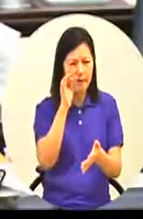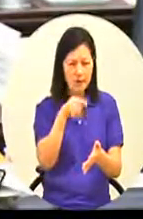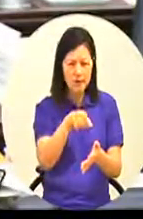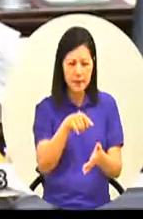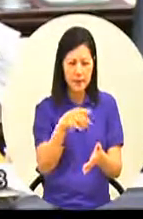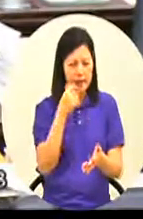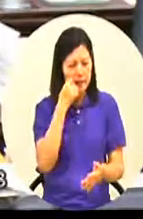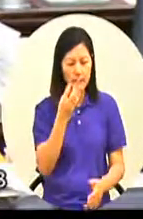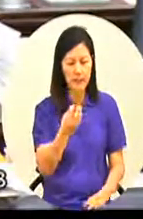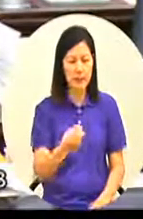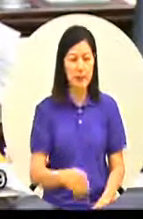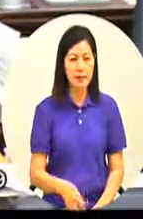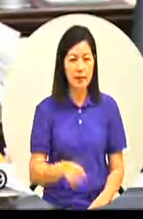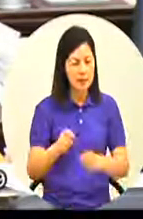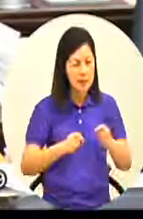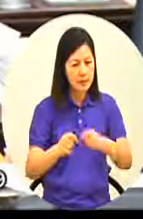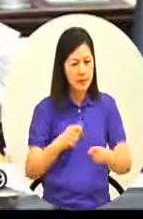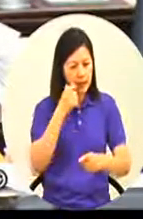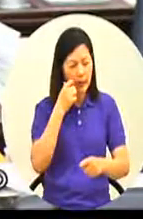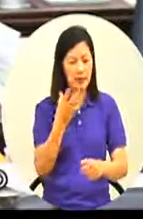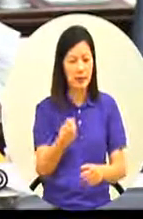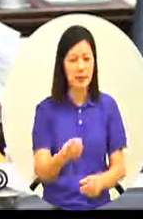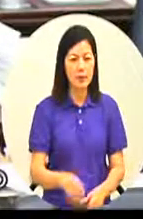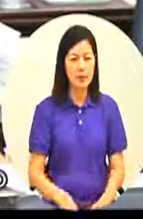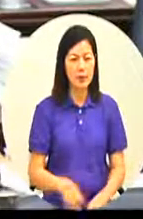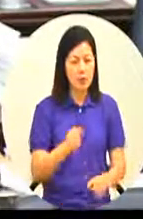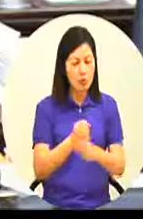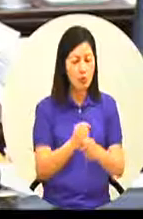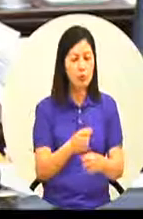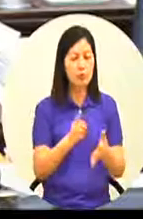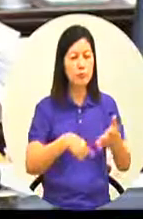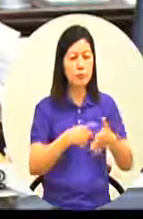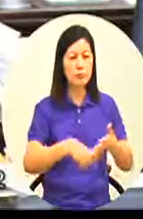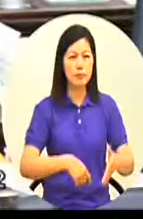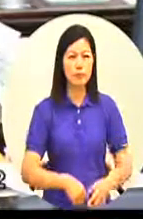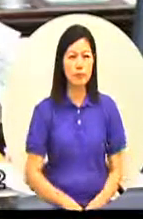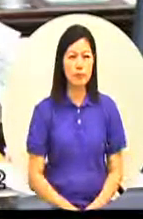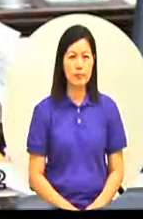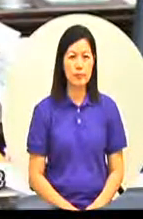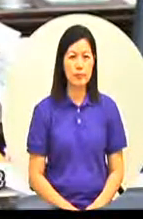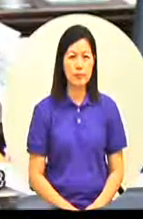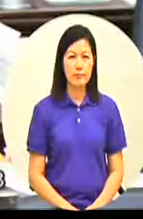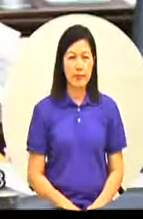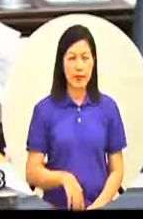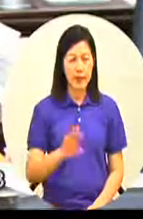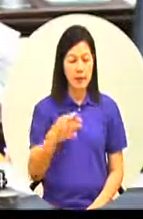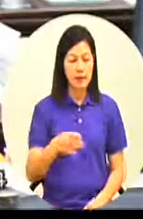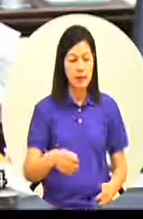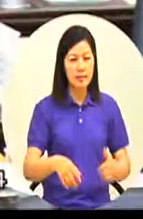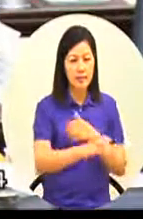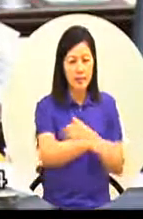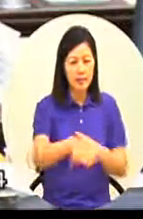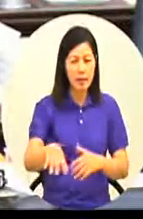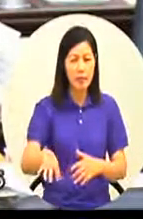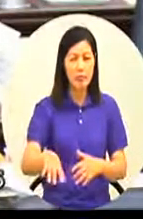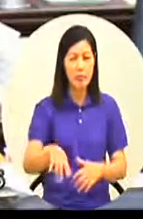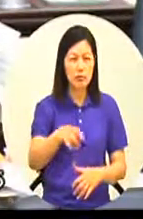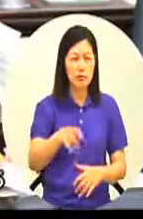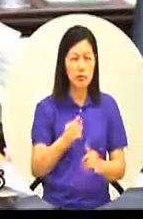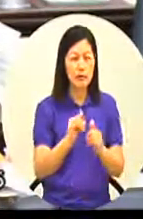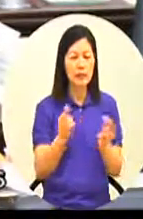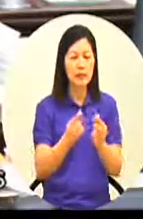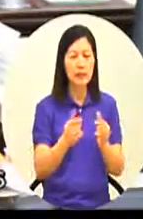案子，它其实没有那么困难，那要做也很容易。那可是 这些局处，比如说我以举民政局来说，他可能